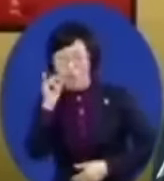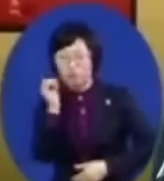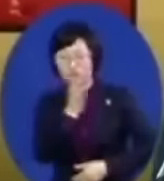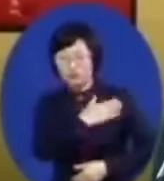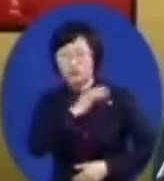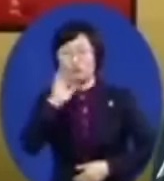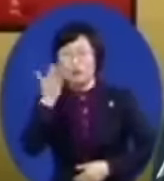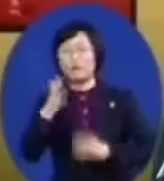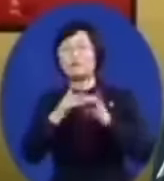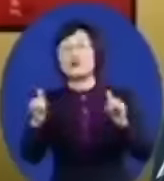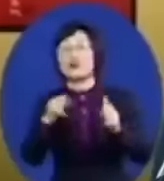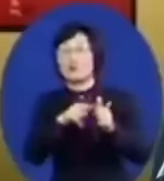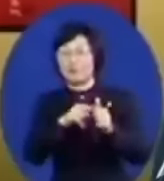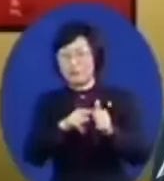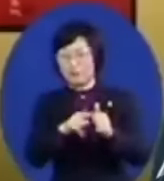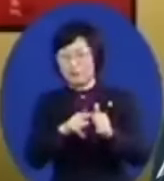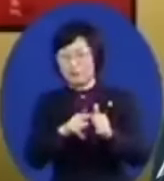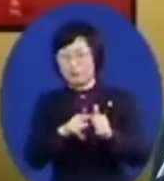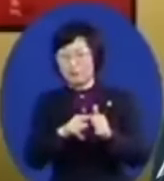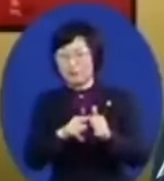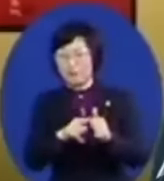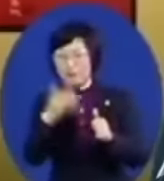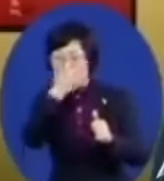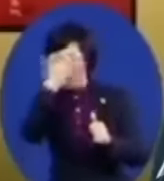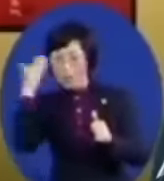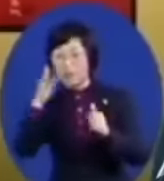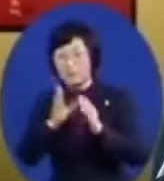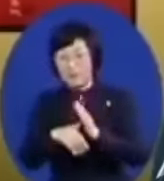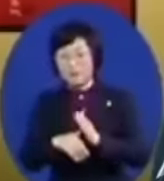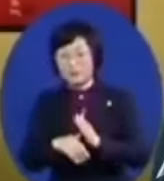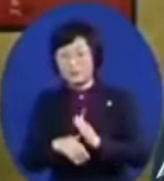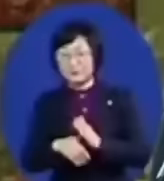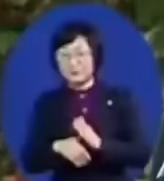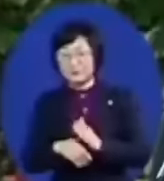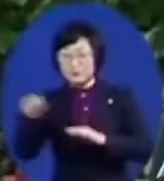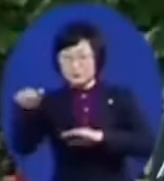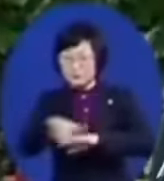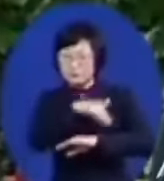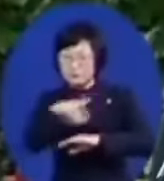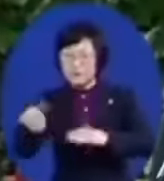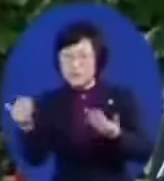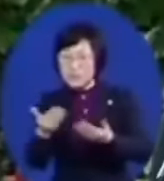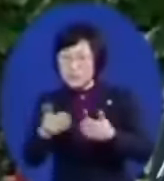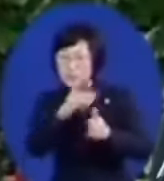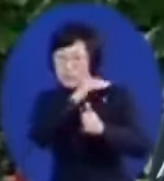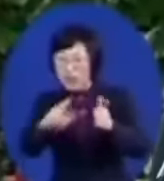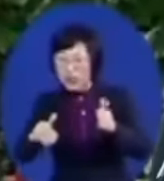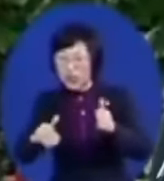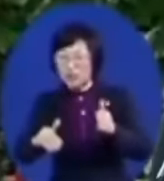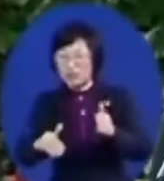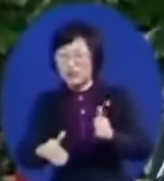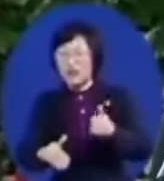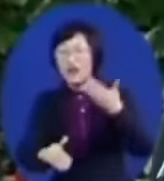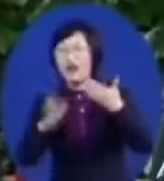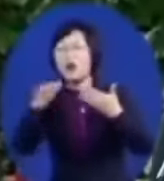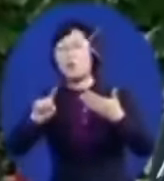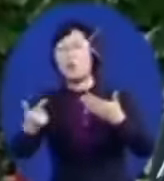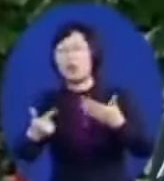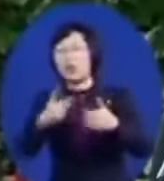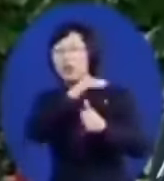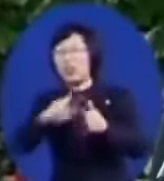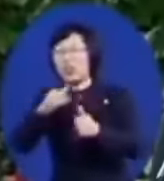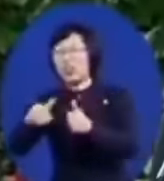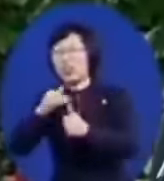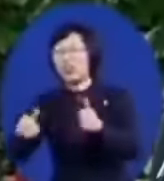것입니다. 그는 젊은 시절에 다니던 직장에서 퇴출을 당해 아홉 번이나 직장을 잃고